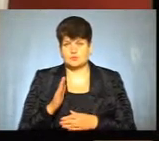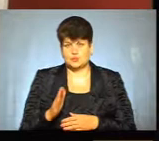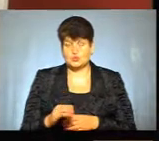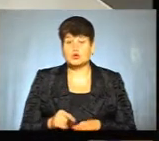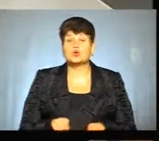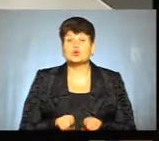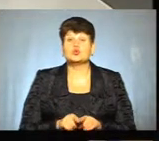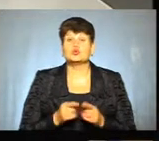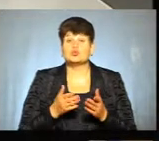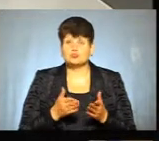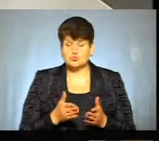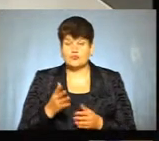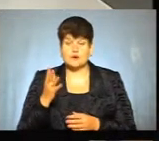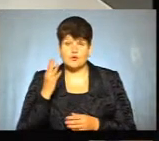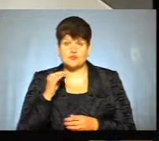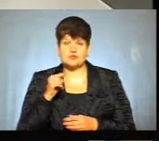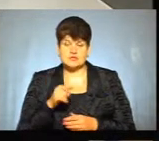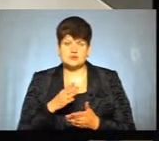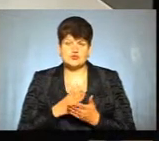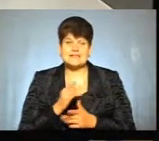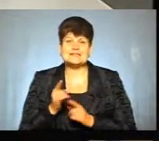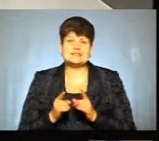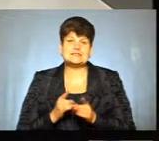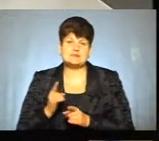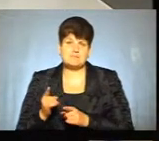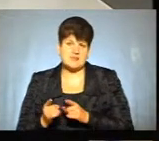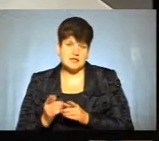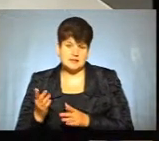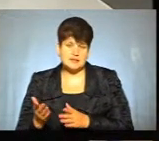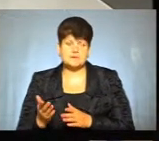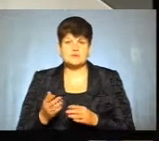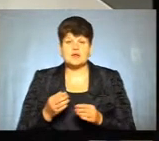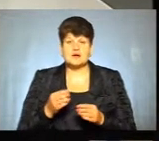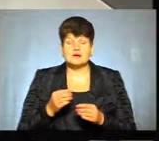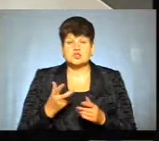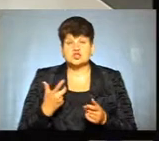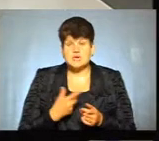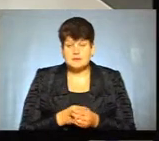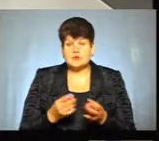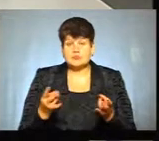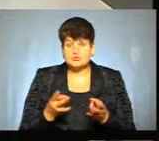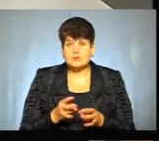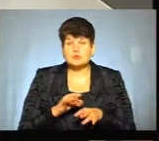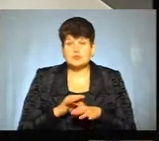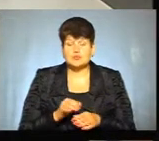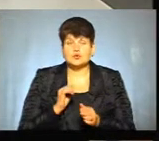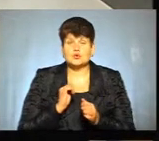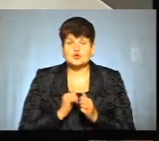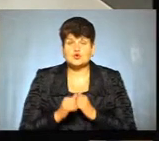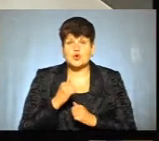Тому, враховуючи те, що є мутація, що є зміна тих штамів, щеплення потрібно проводити